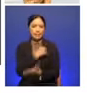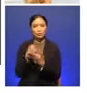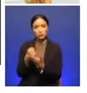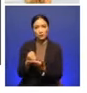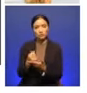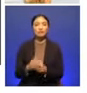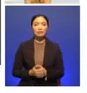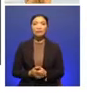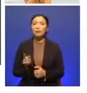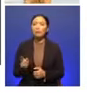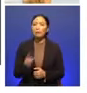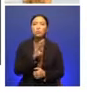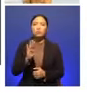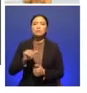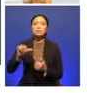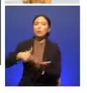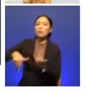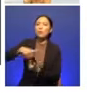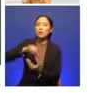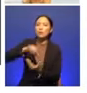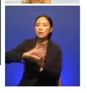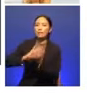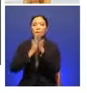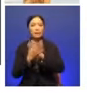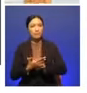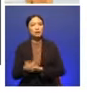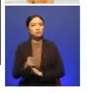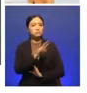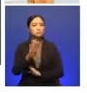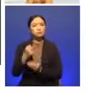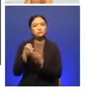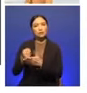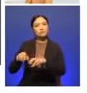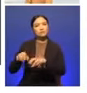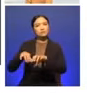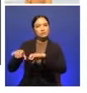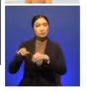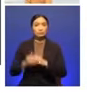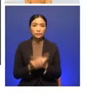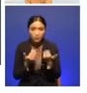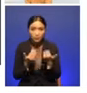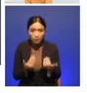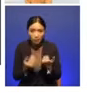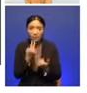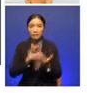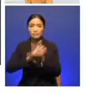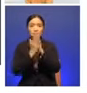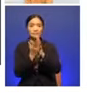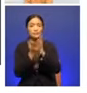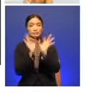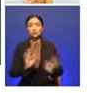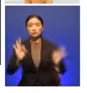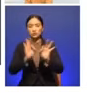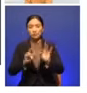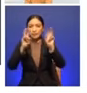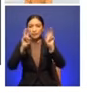นะครับอันนี้เป็นความเปลี่ยนแปลงแล้วก็นำเอาอาสาสมัครเนี่ยเข้าไปจัดระบบแต่ล่าสุดที่เกิดการเปลี่ยนแปลงที่สำคัญเนี่ยนะครับสอง